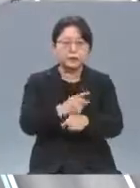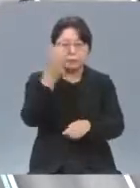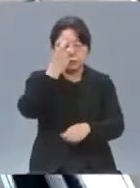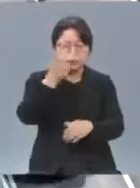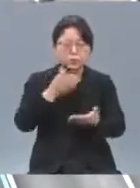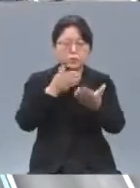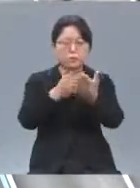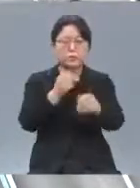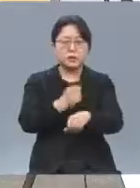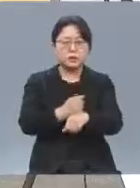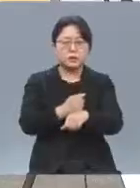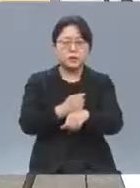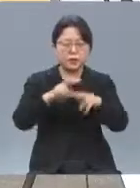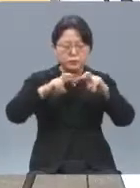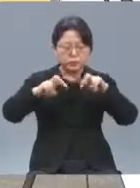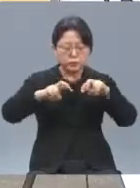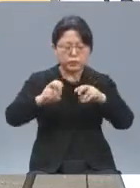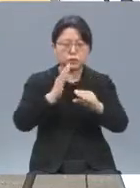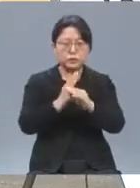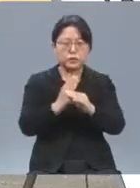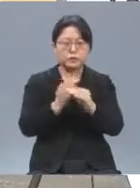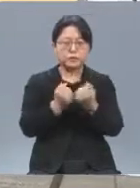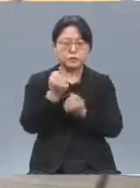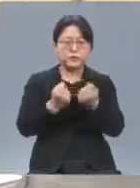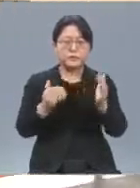것을 요청해 이를 분석하고 있다고